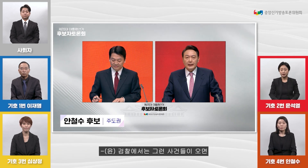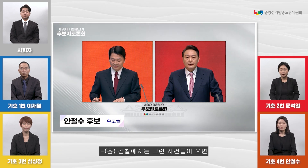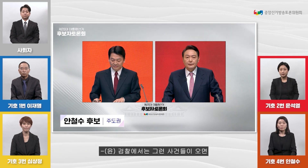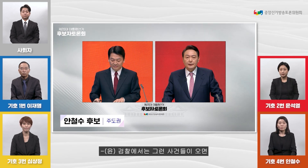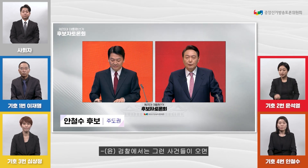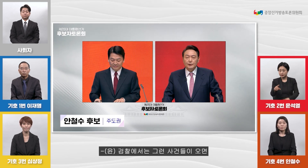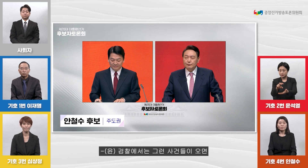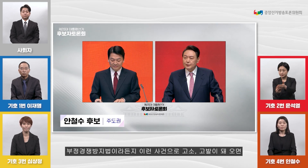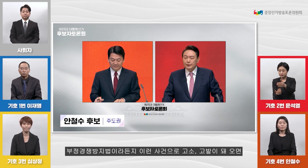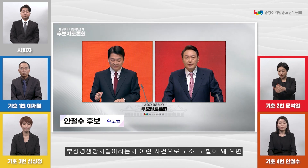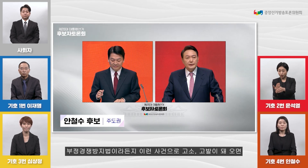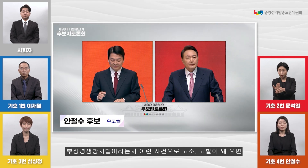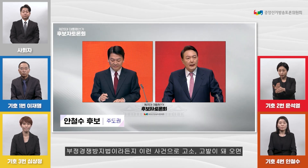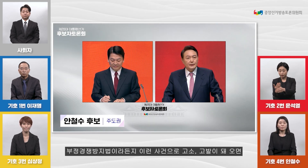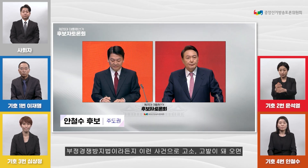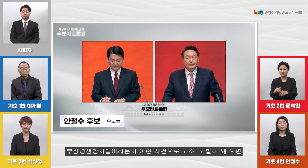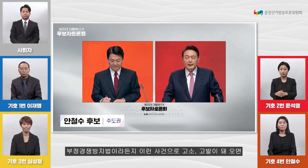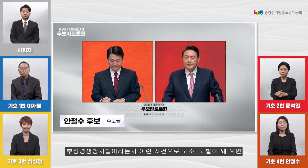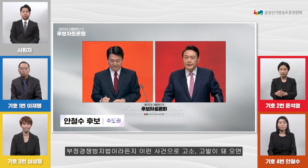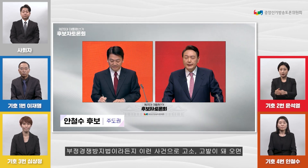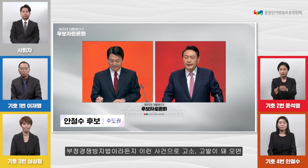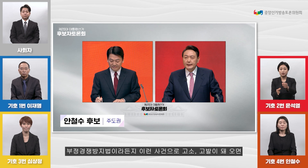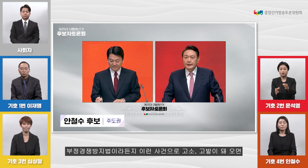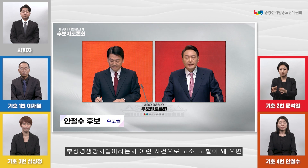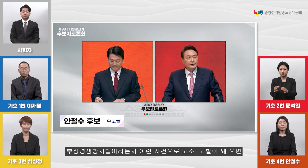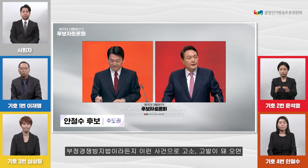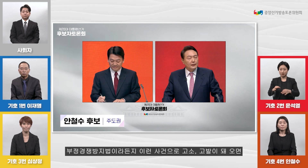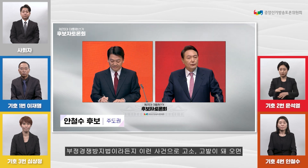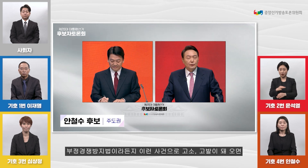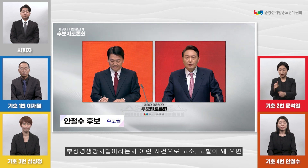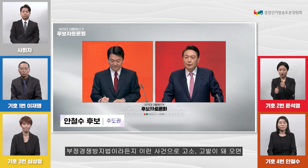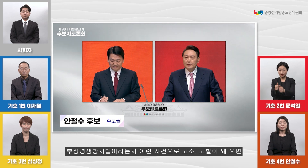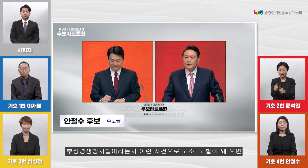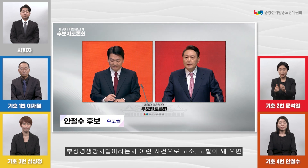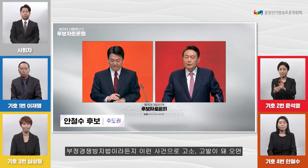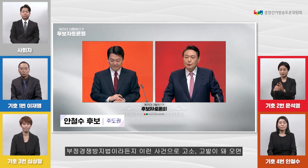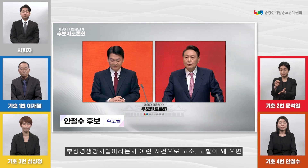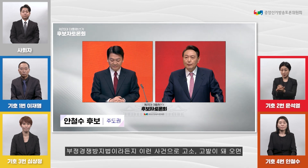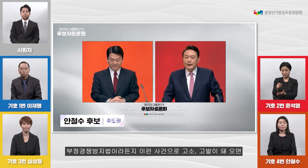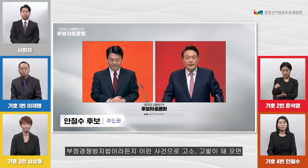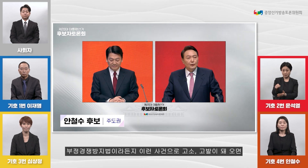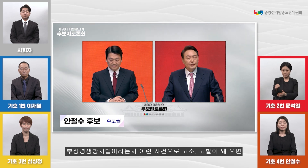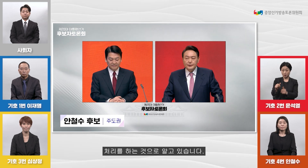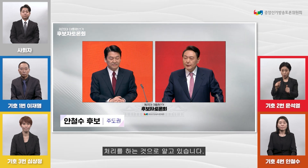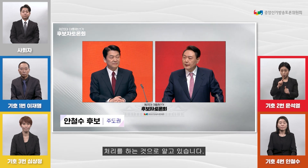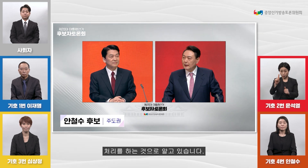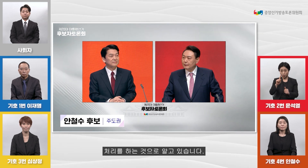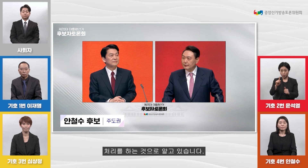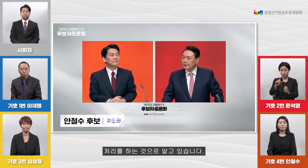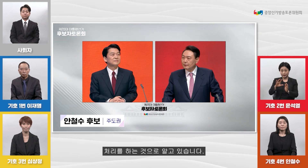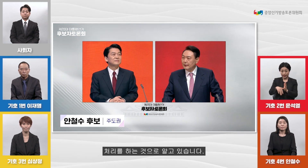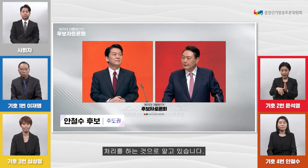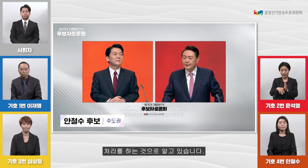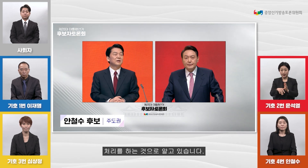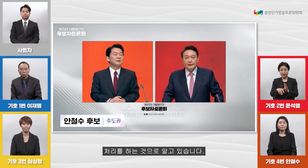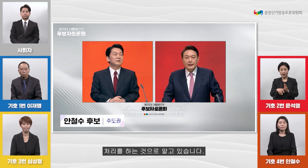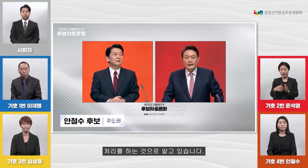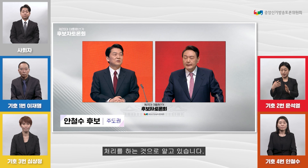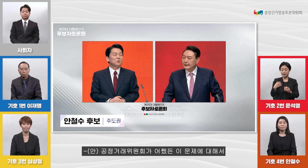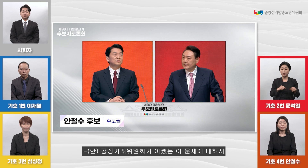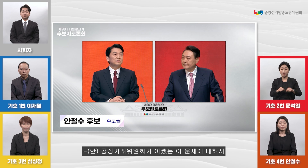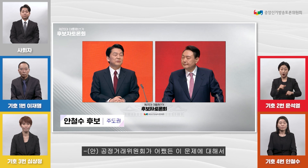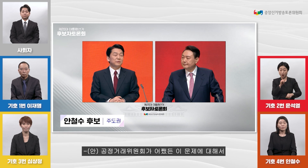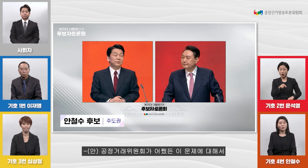그런 사건들이 오면 부정경쟁방지법이라든지 이런 사건으로 고소고발이 되어 오면 처리를 하고 있는 거로 알고